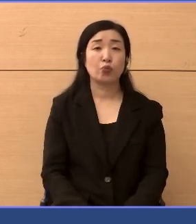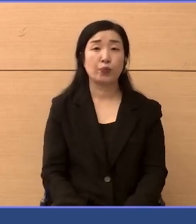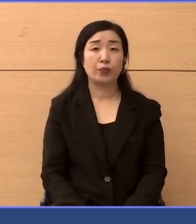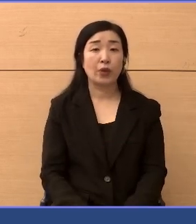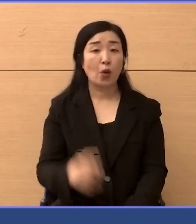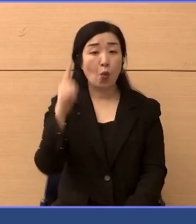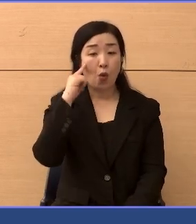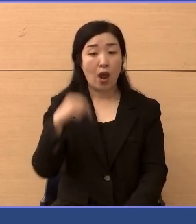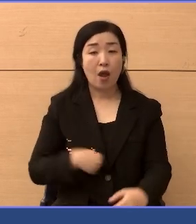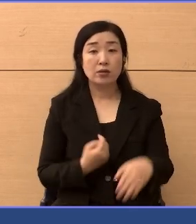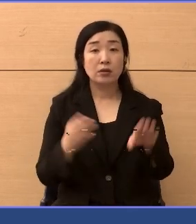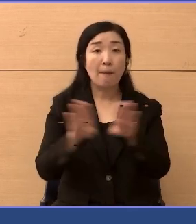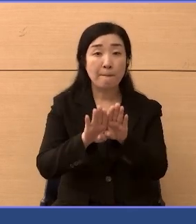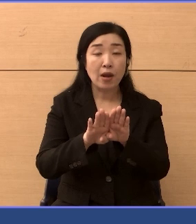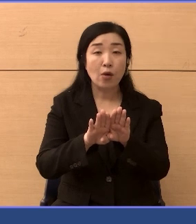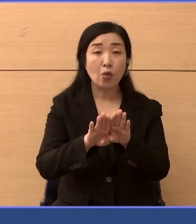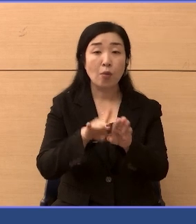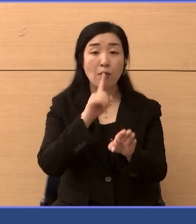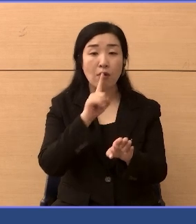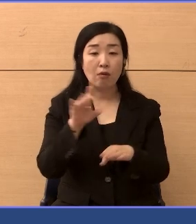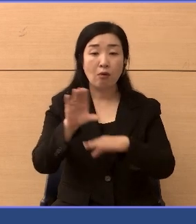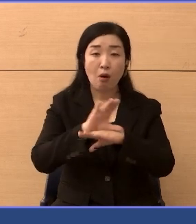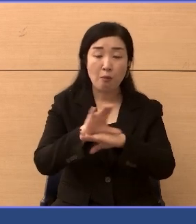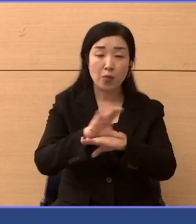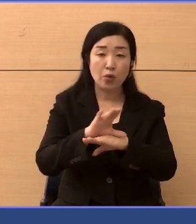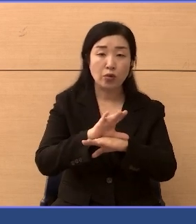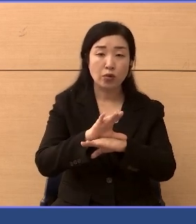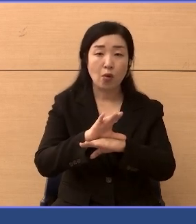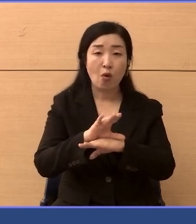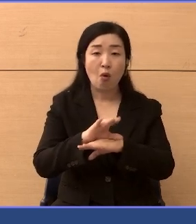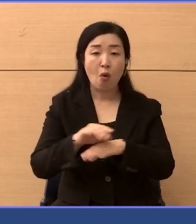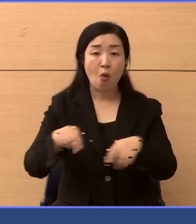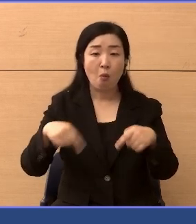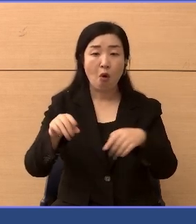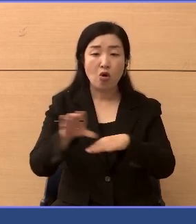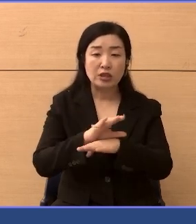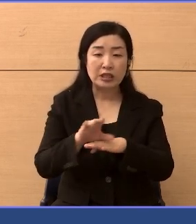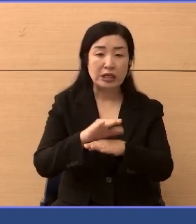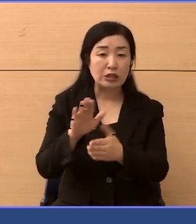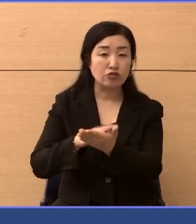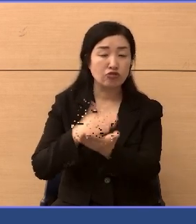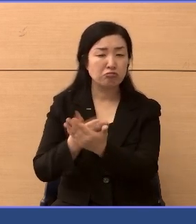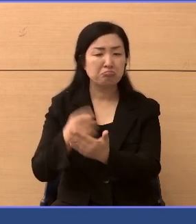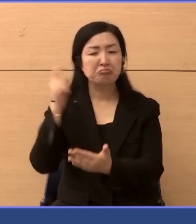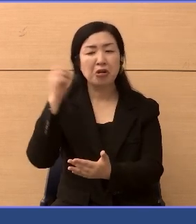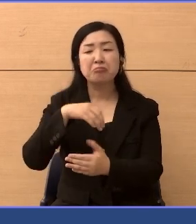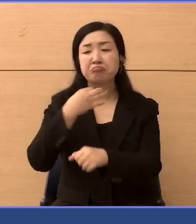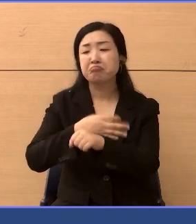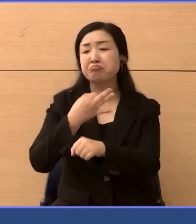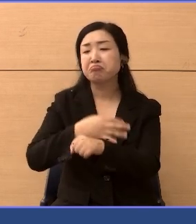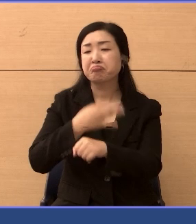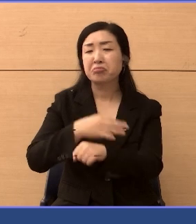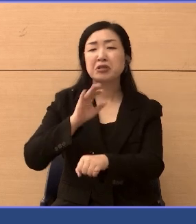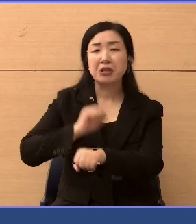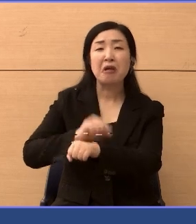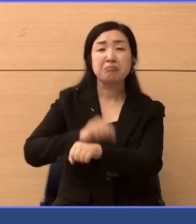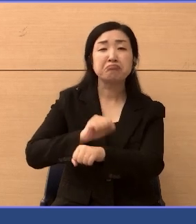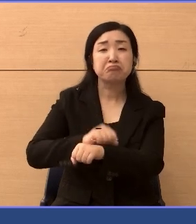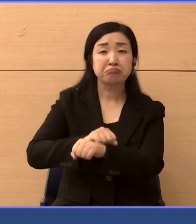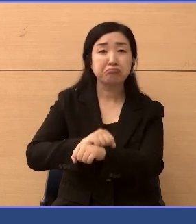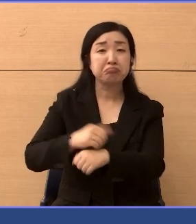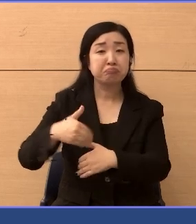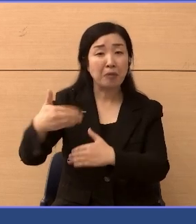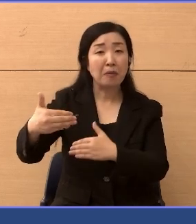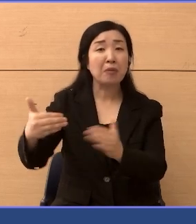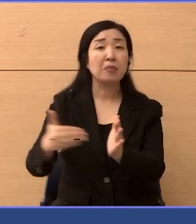more 보통 recently become 자폐라고 aware 하면 that 뭐 many individuals 컴퓨터라던가 can 엔지니어링 also 이런 것들을 excel 잘한다라고 in 그냥 단순하게 artistic 생각을 하는데요. 최근